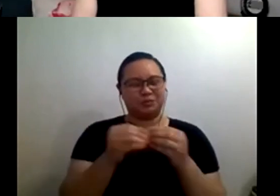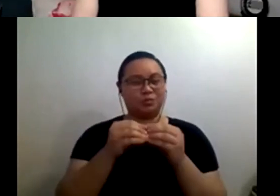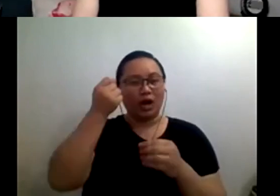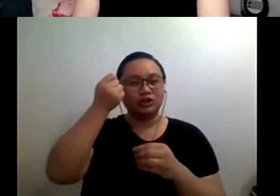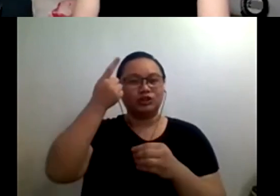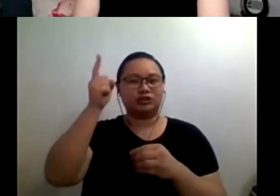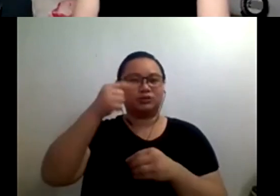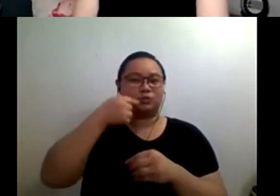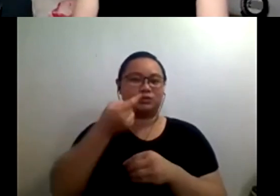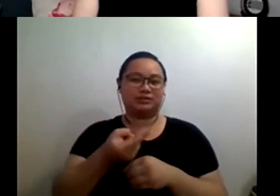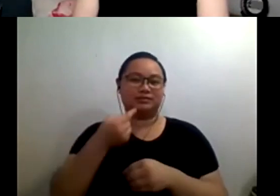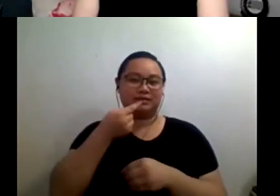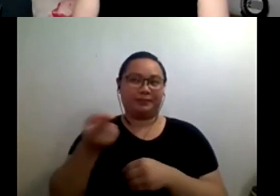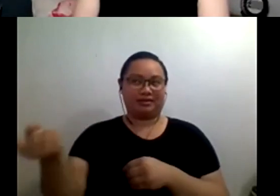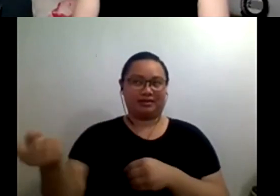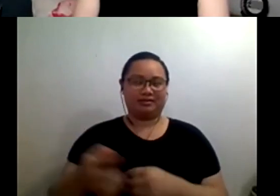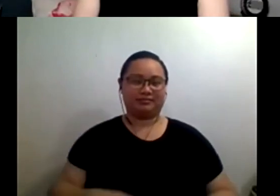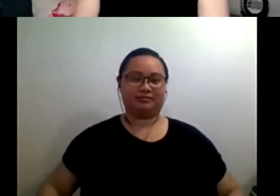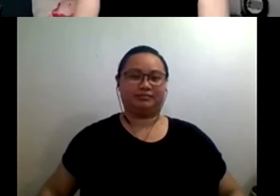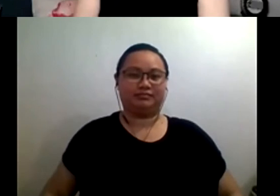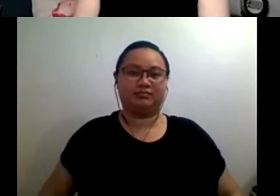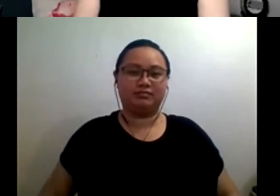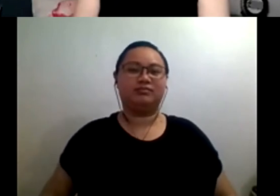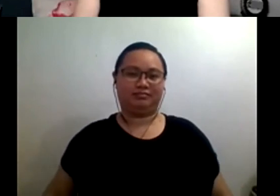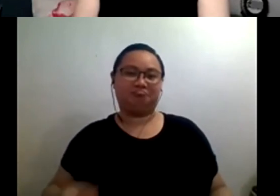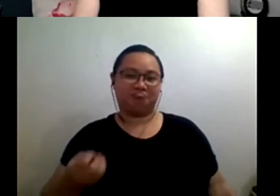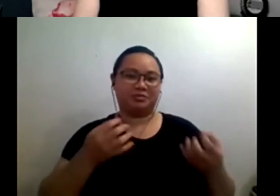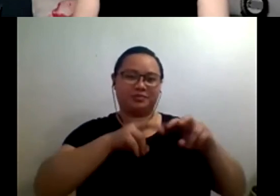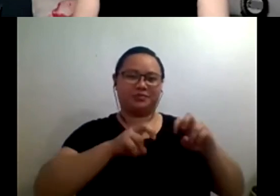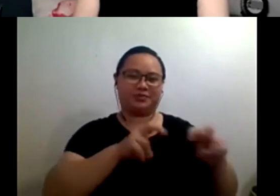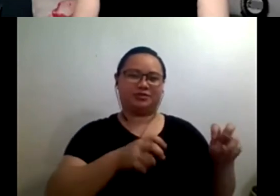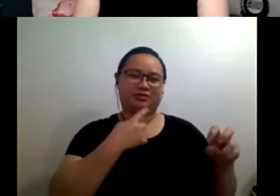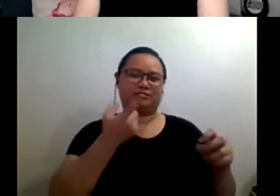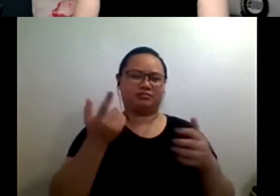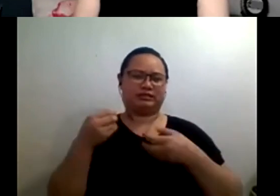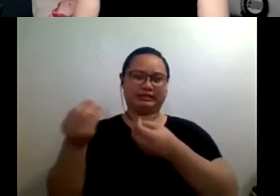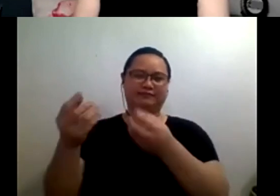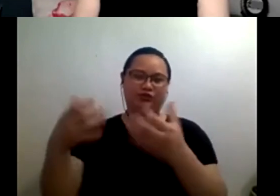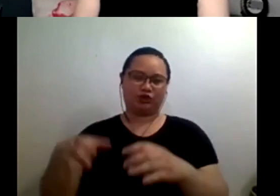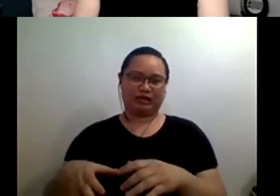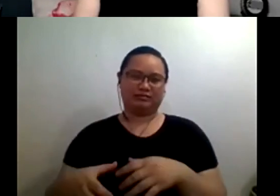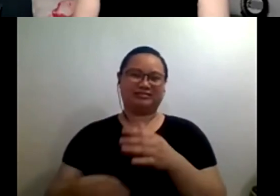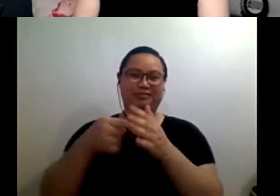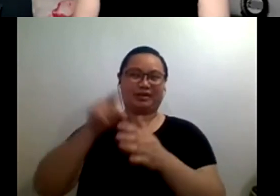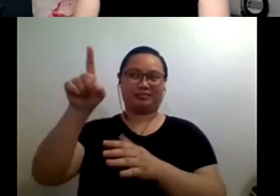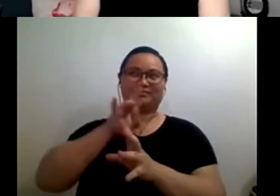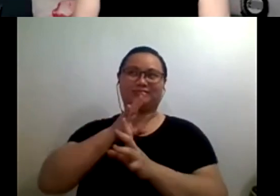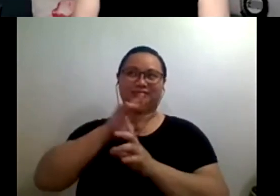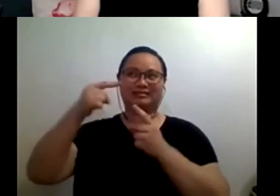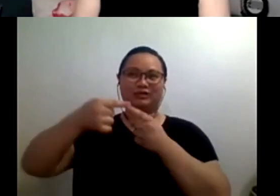And ang daming sources that says that. Now we just need to give them a chance kasi minsan iba lang sinasabi niya.